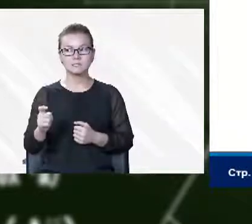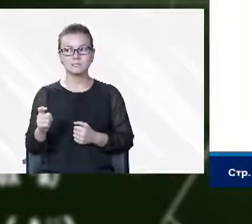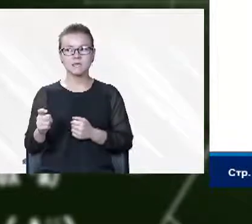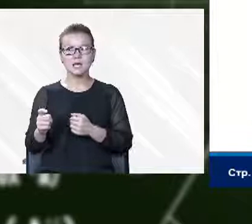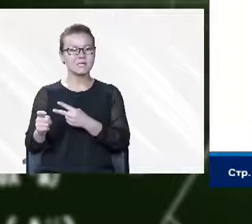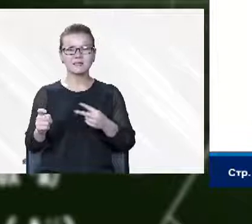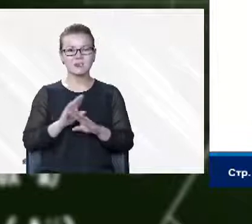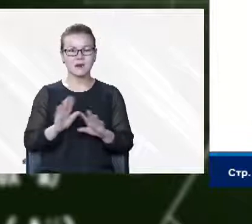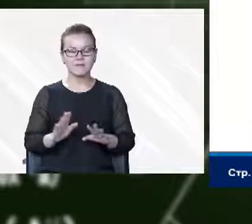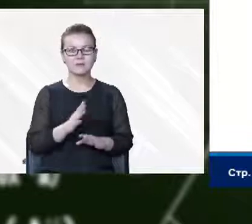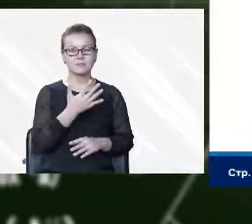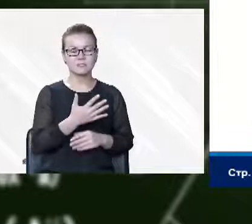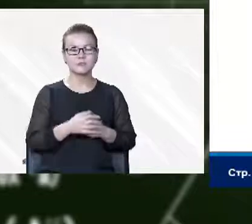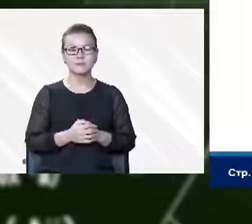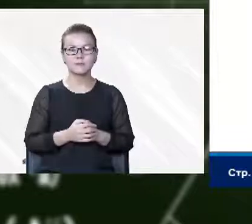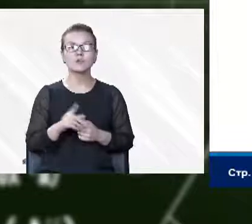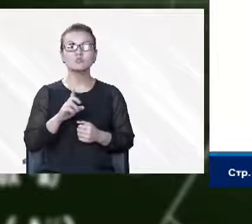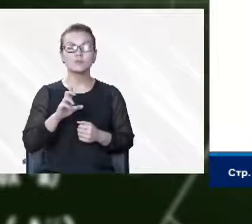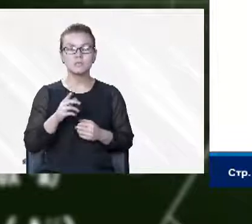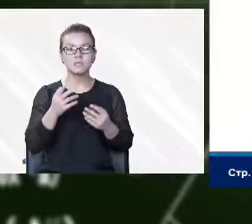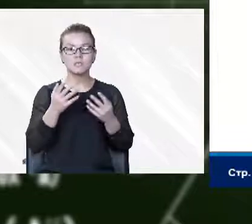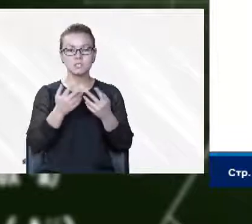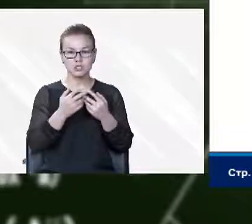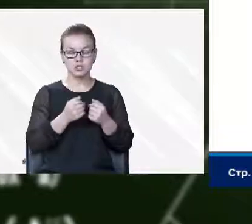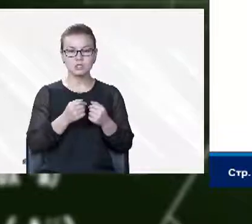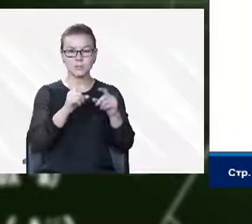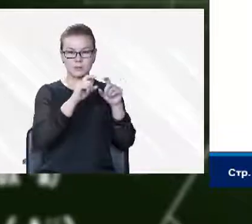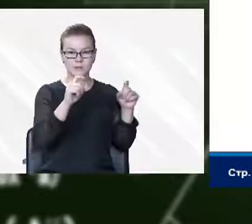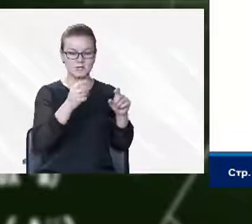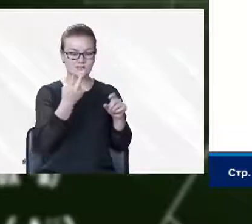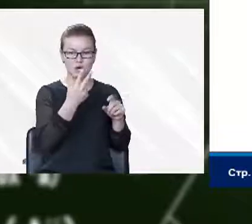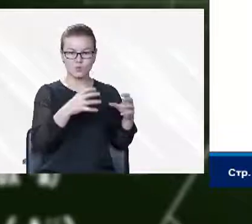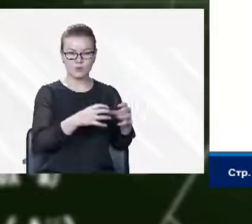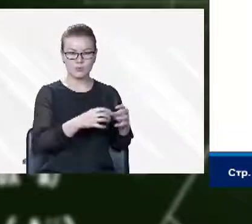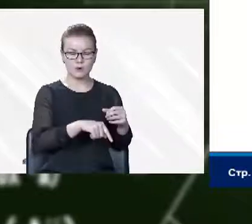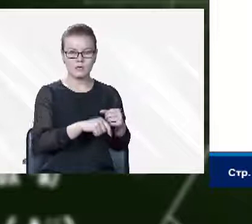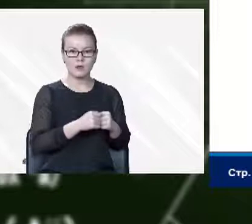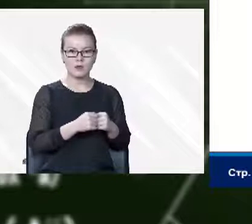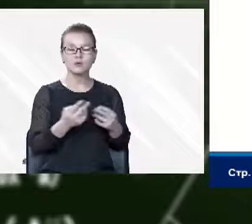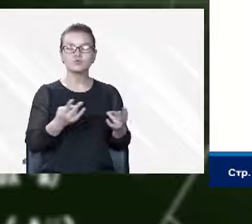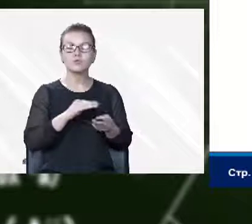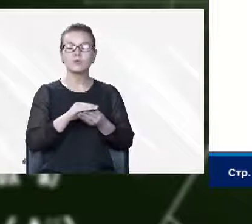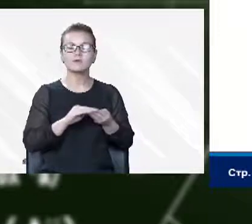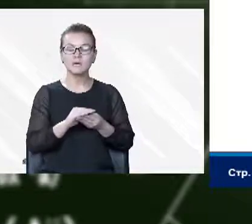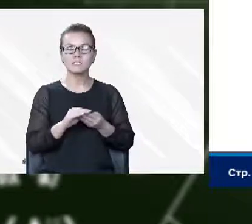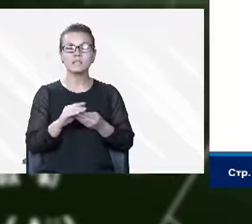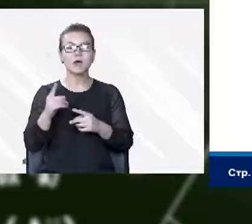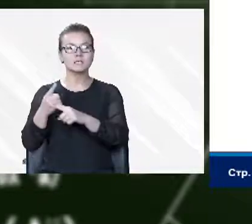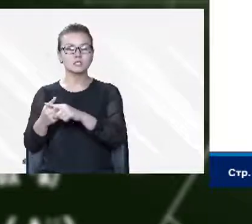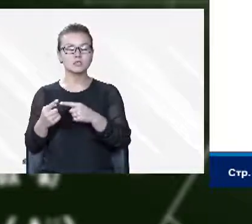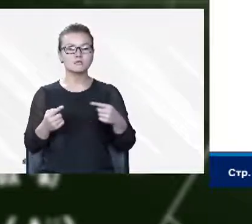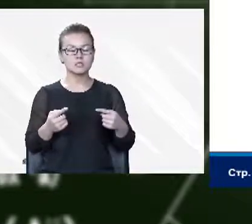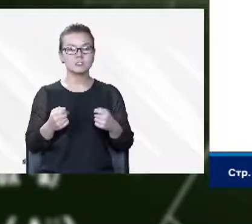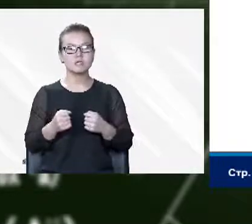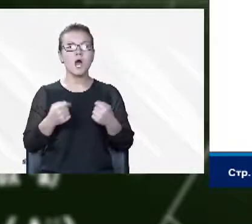5. Для решения примеров второй группы повторим правила сложения и